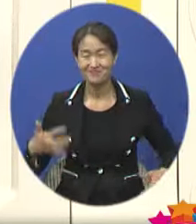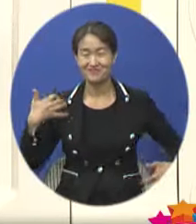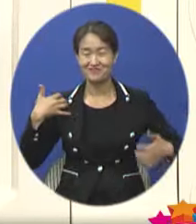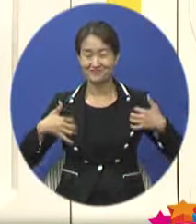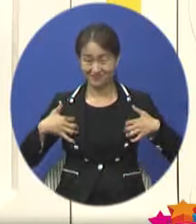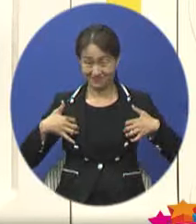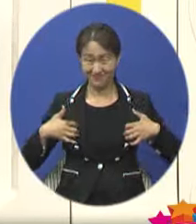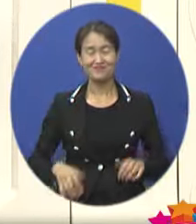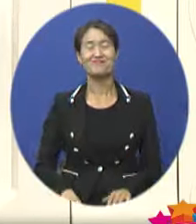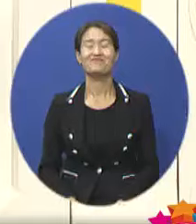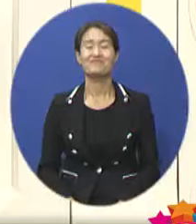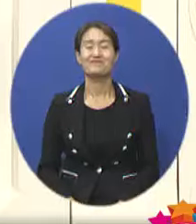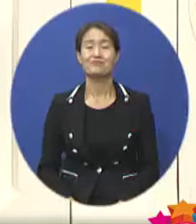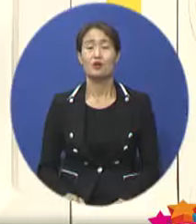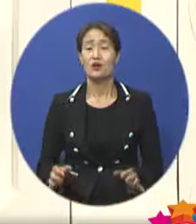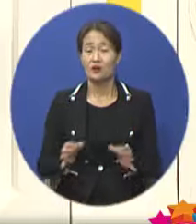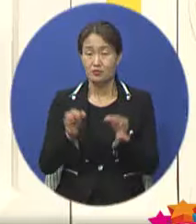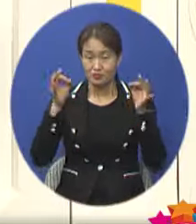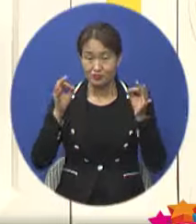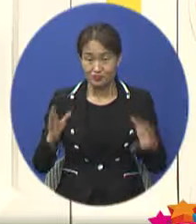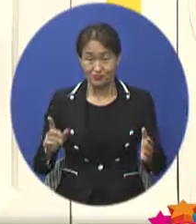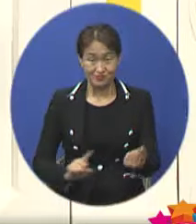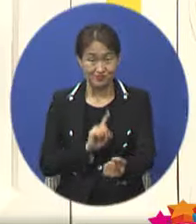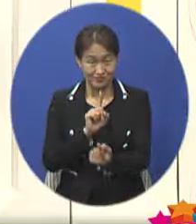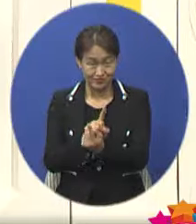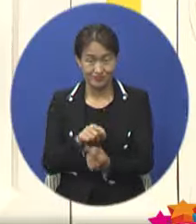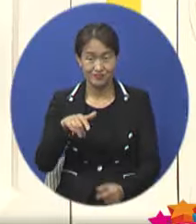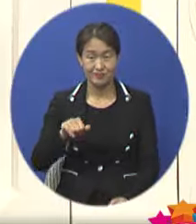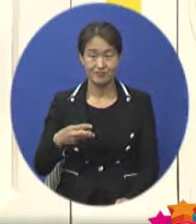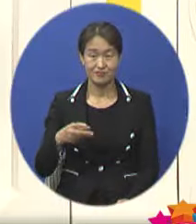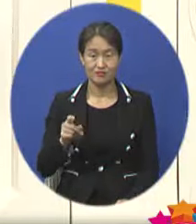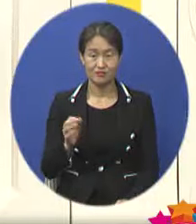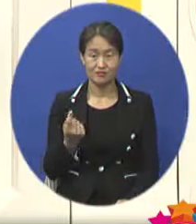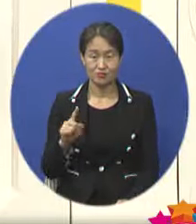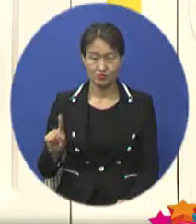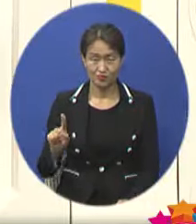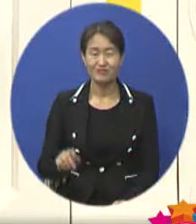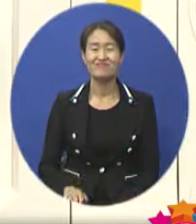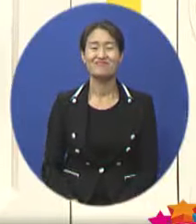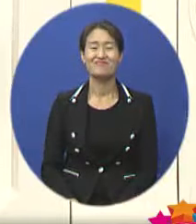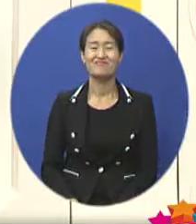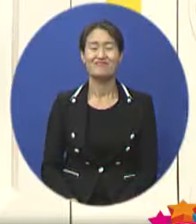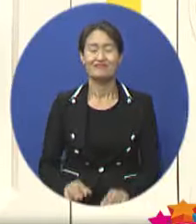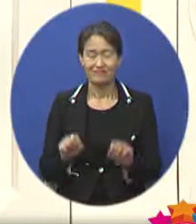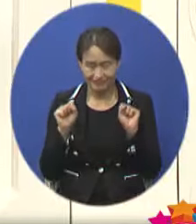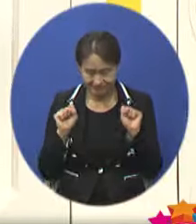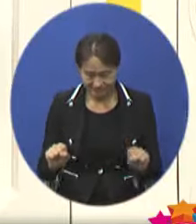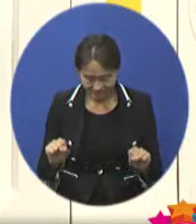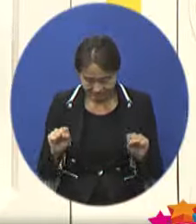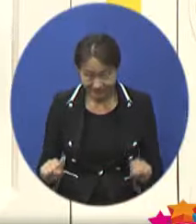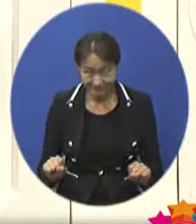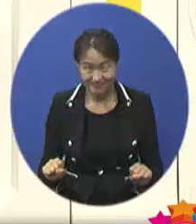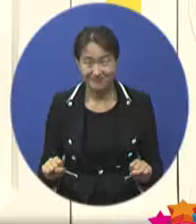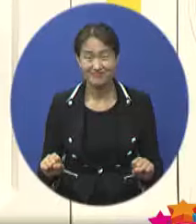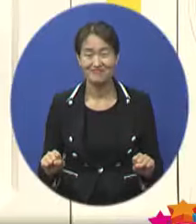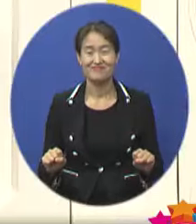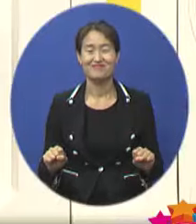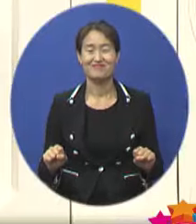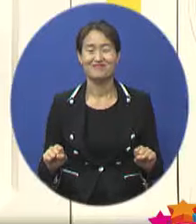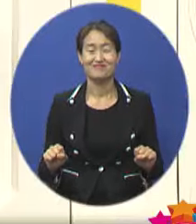아이고. 네. 오랜만이십니다. 네, 길장아님. 아, 네. 잘 지내셨어요? 네.